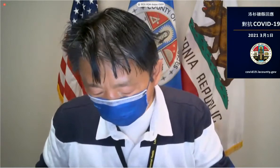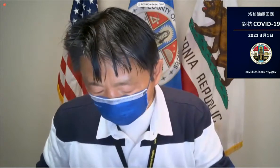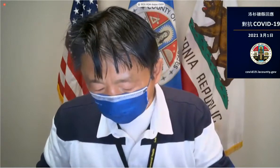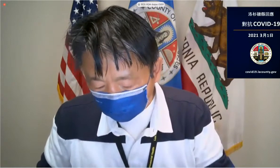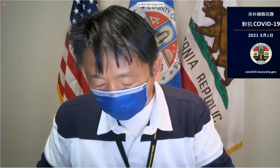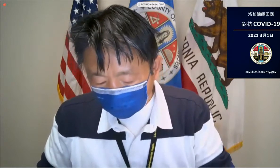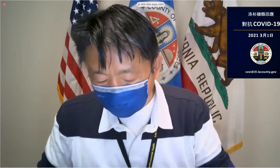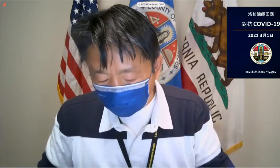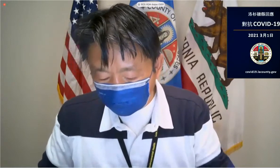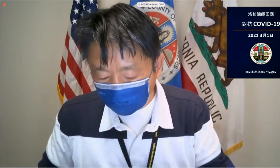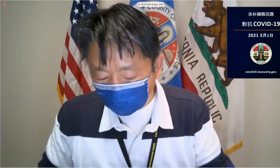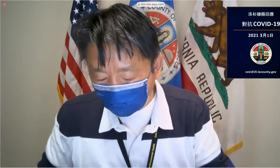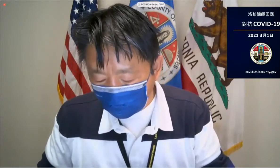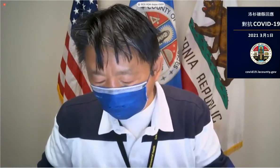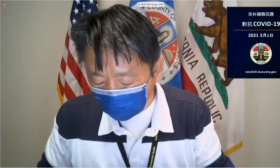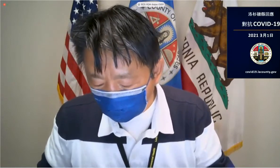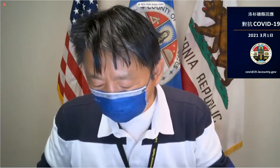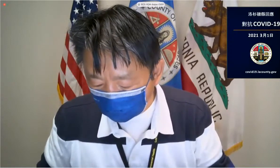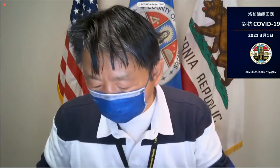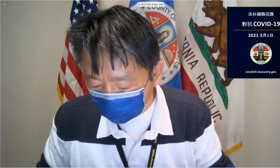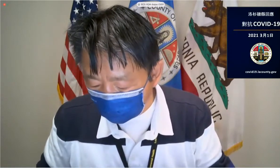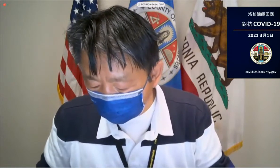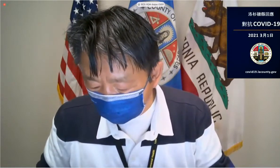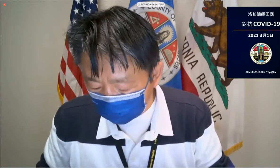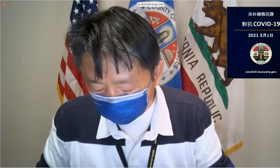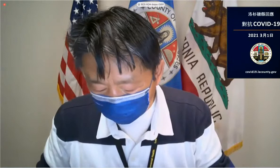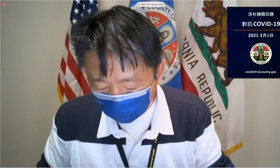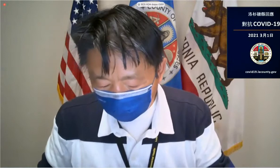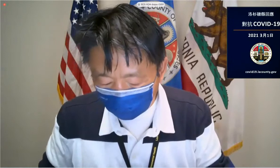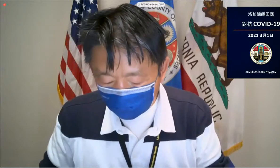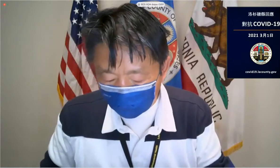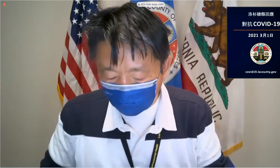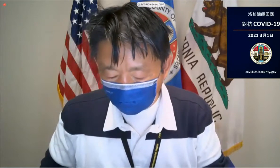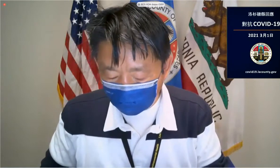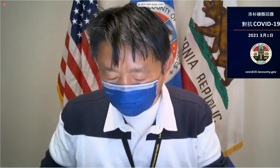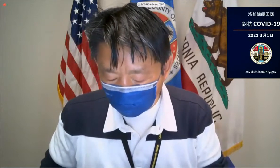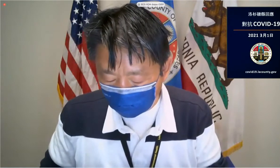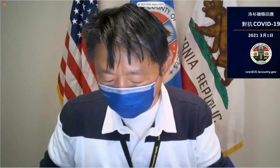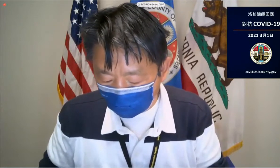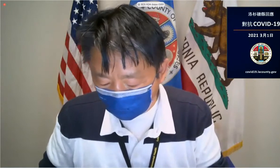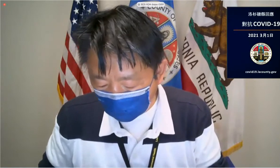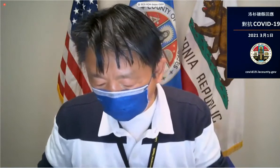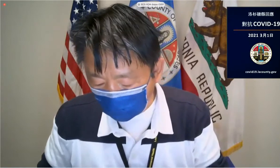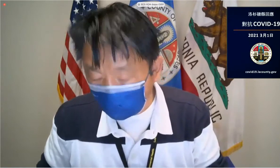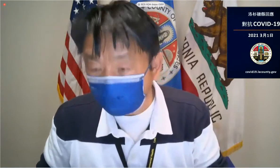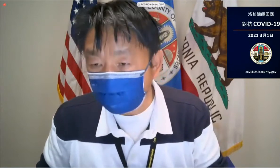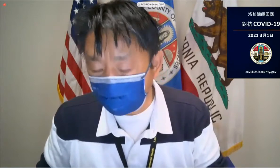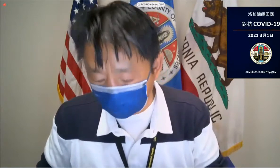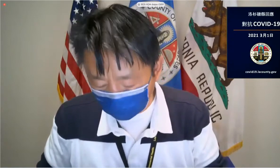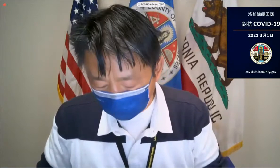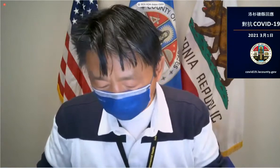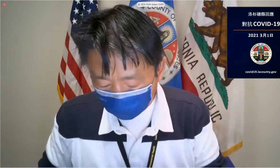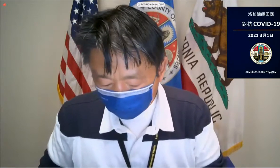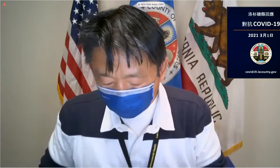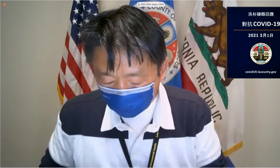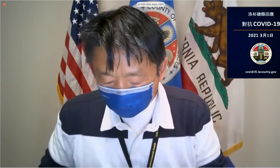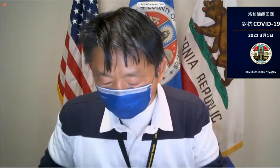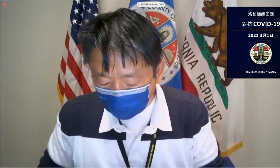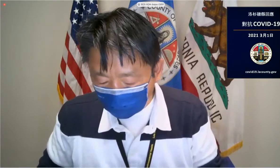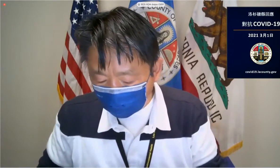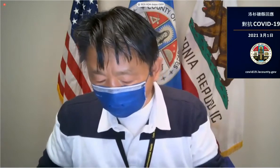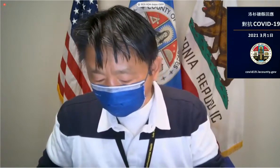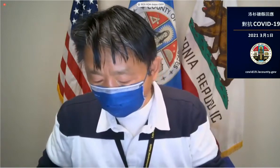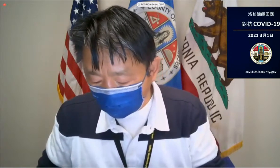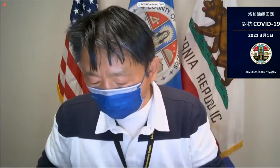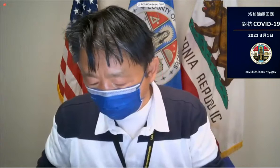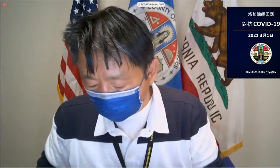种。星期2和星期4，大型接种点将会给农业和食品部门人员接种。星